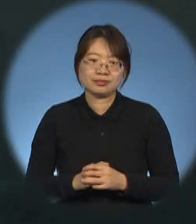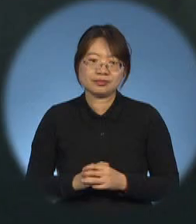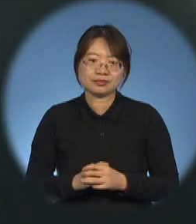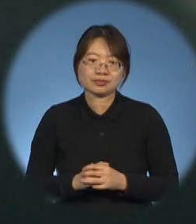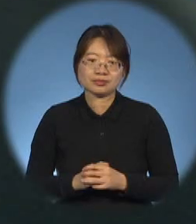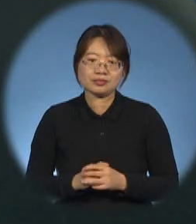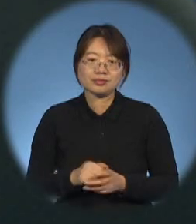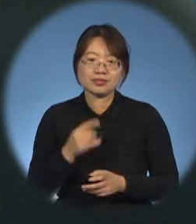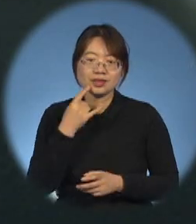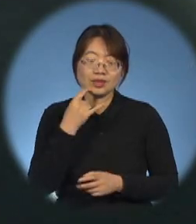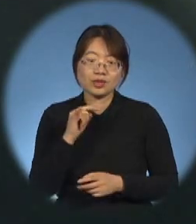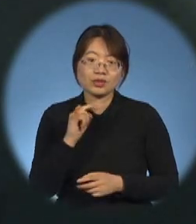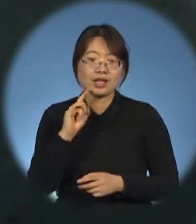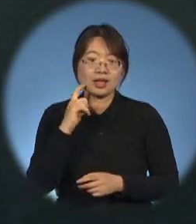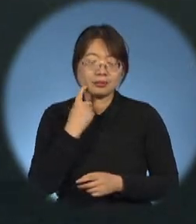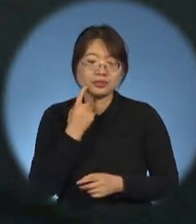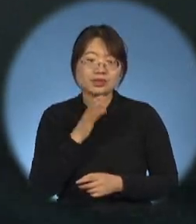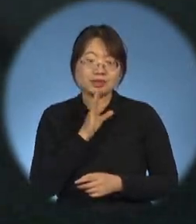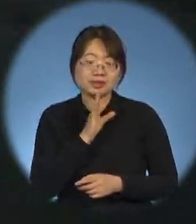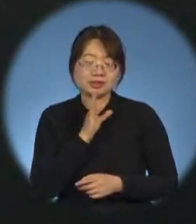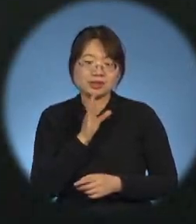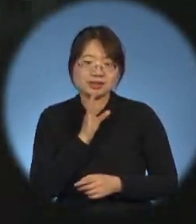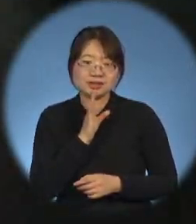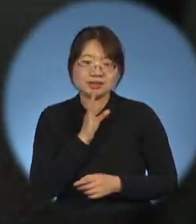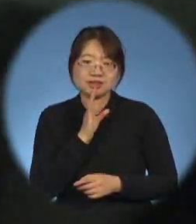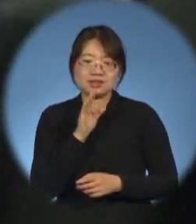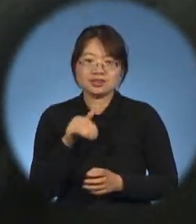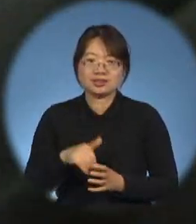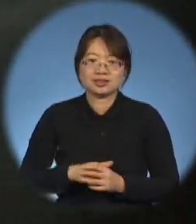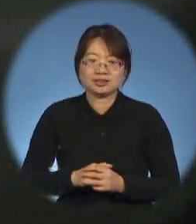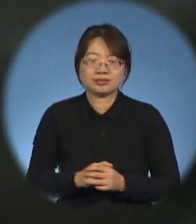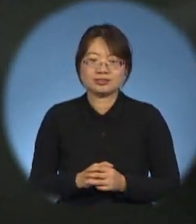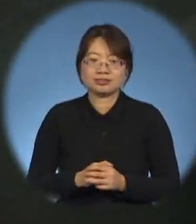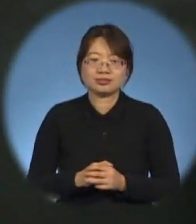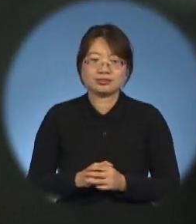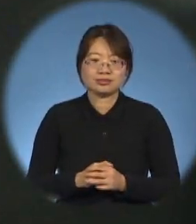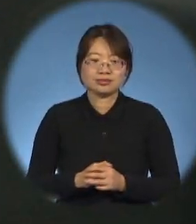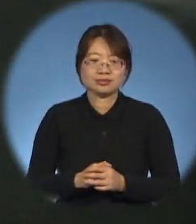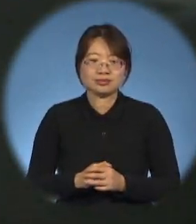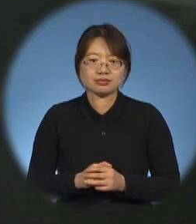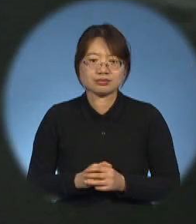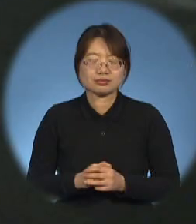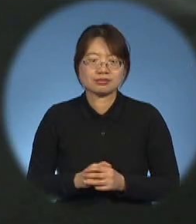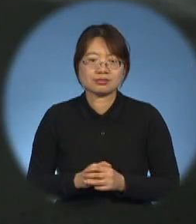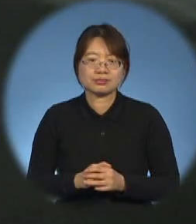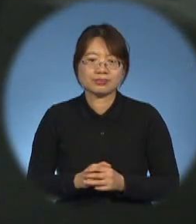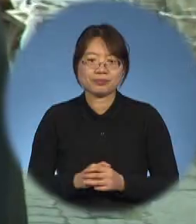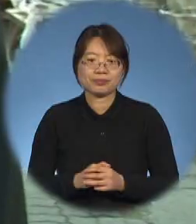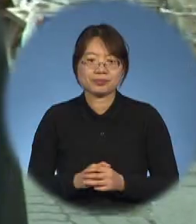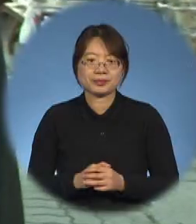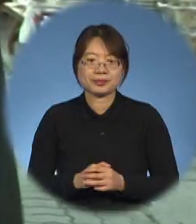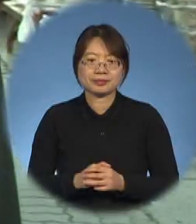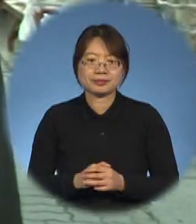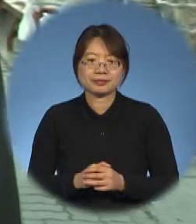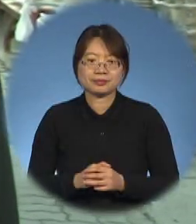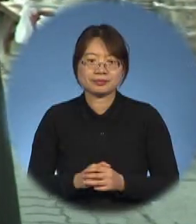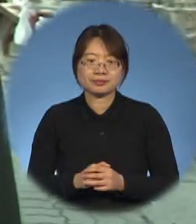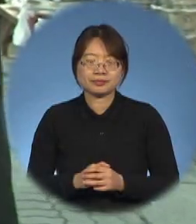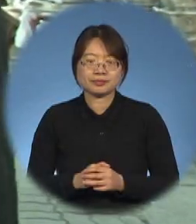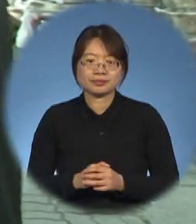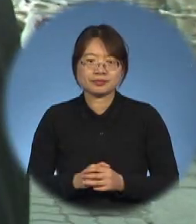엇 없는데 뽕 5 여러분 혹시 스타일도 기침만 떼면 야한게 유해 교안 이거 되죠